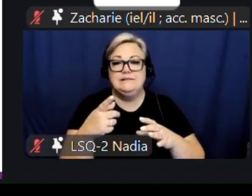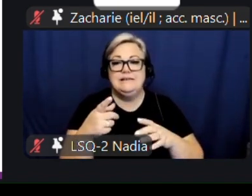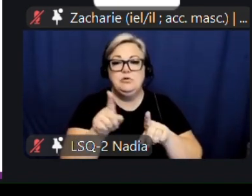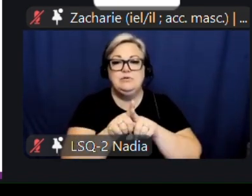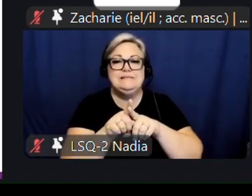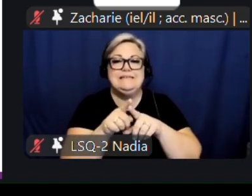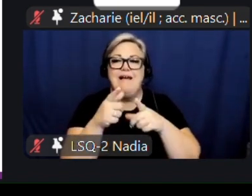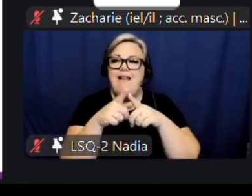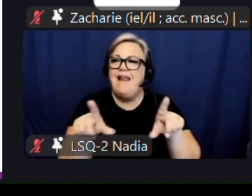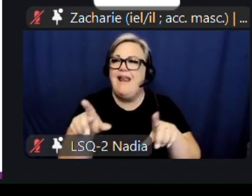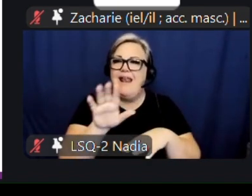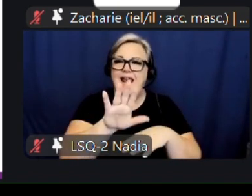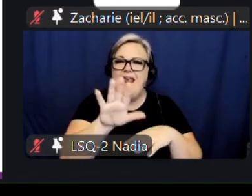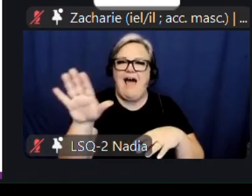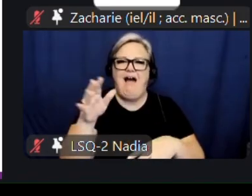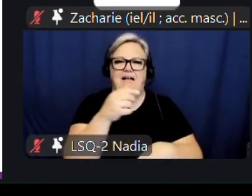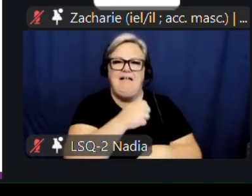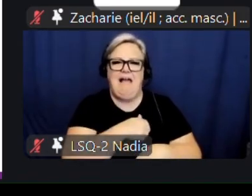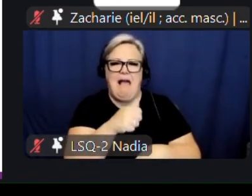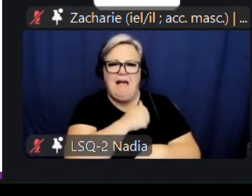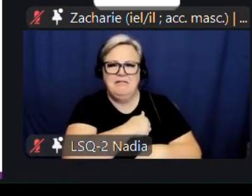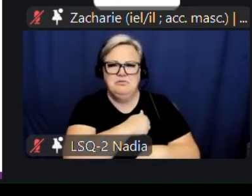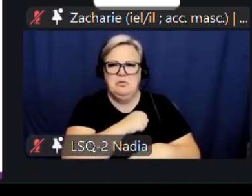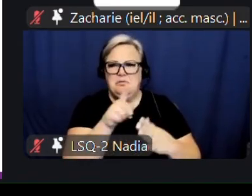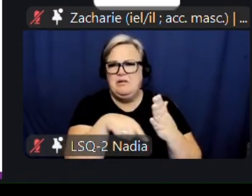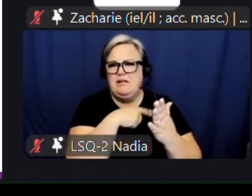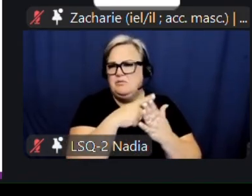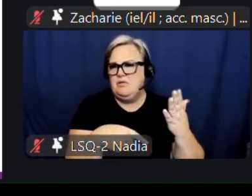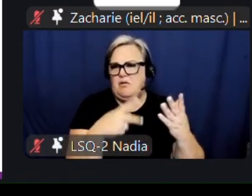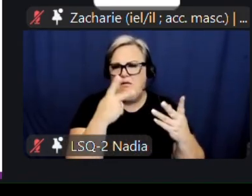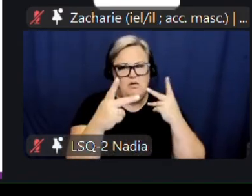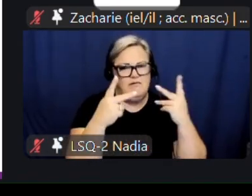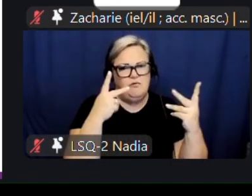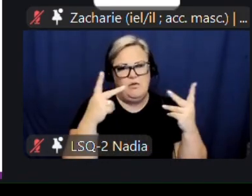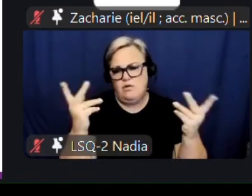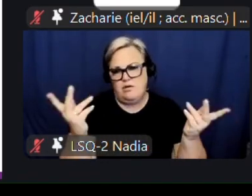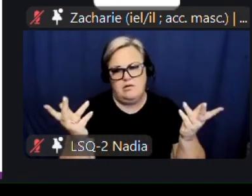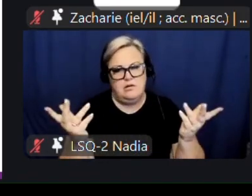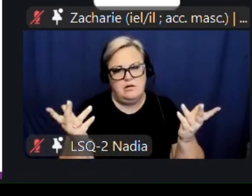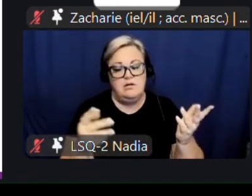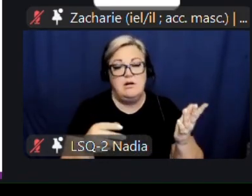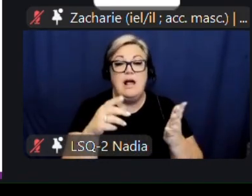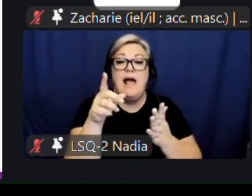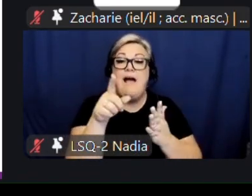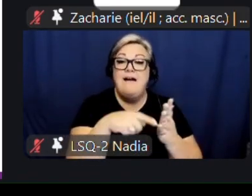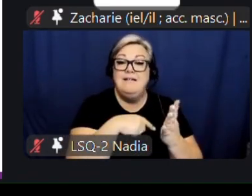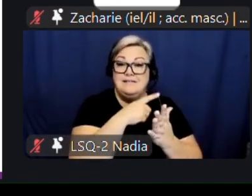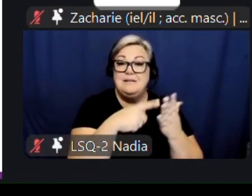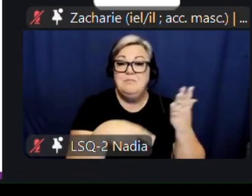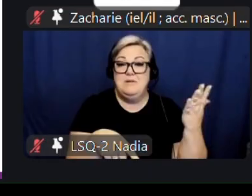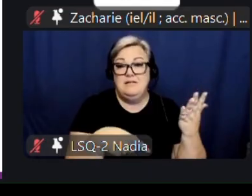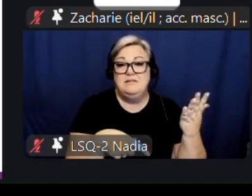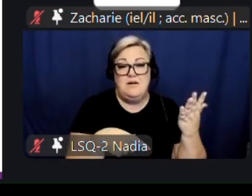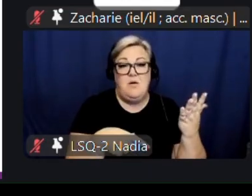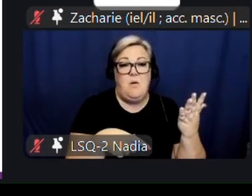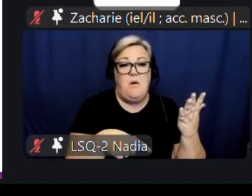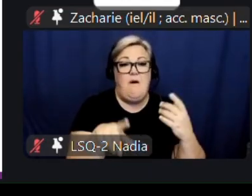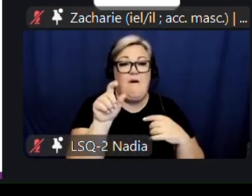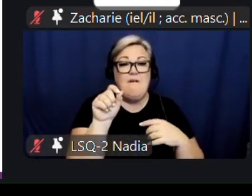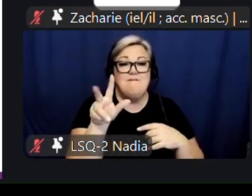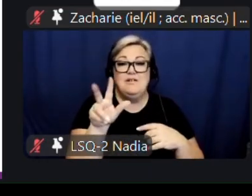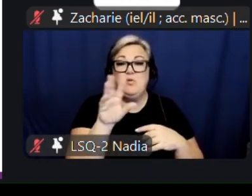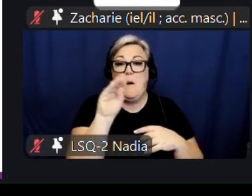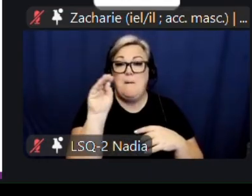du personnel et des attitudes discriminatoires. Parlant de discrimination, justement,